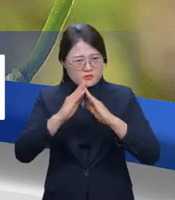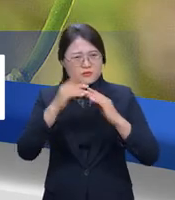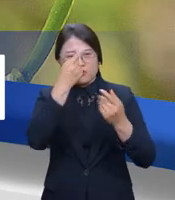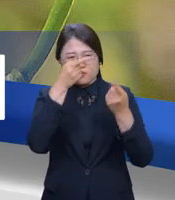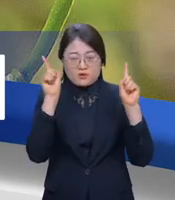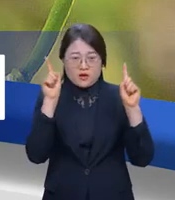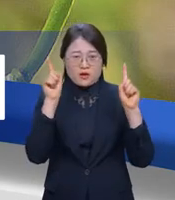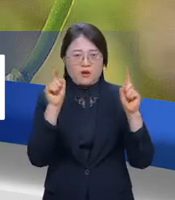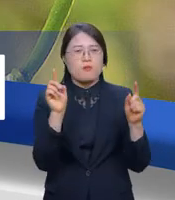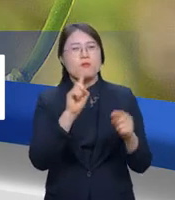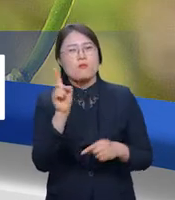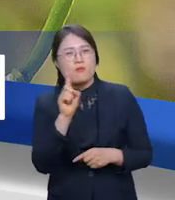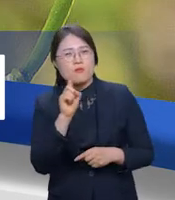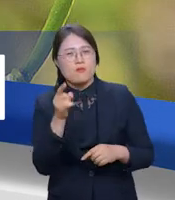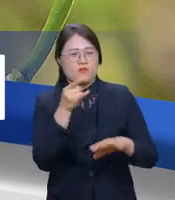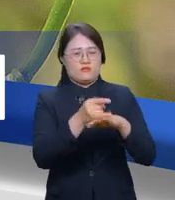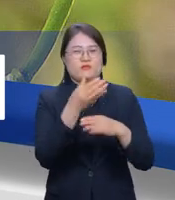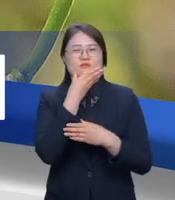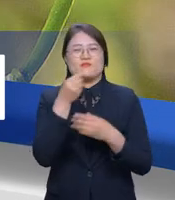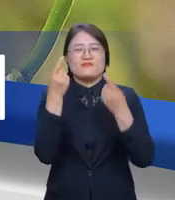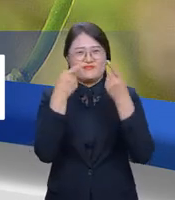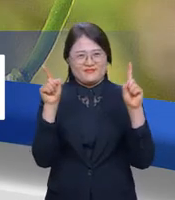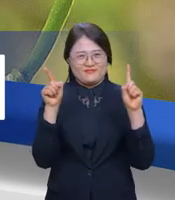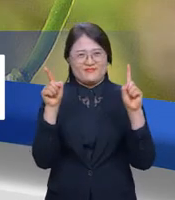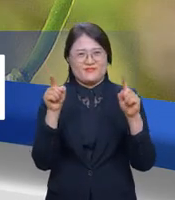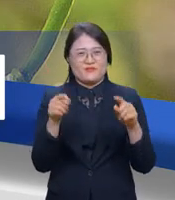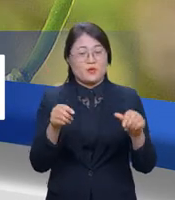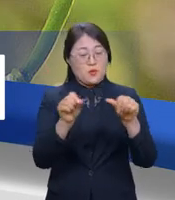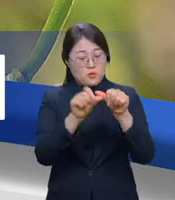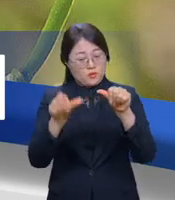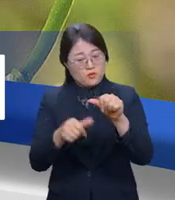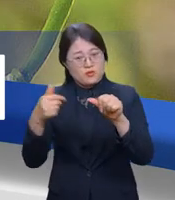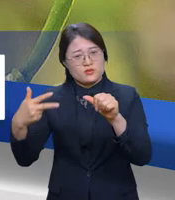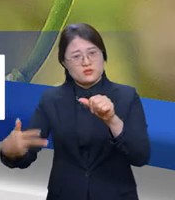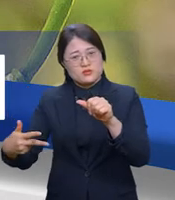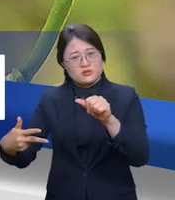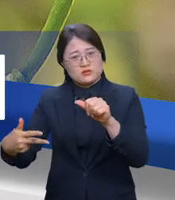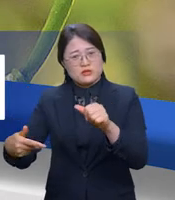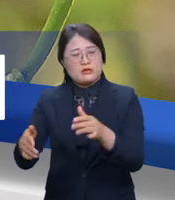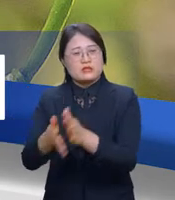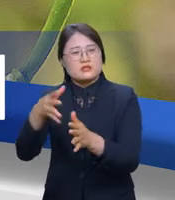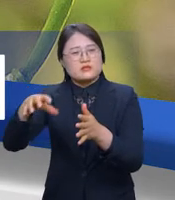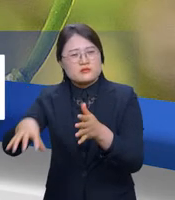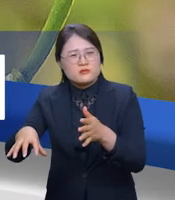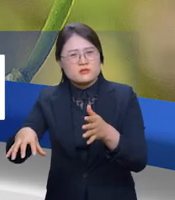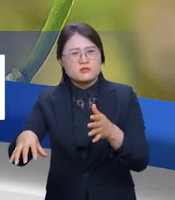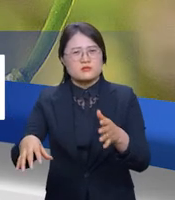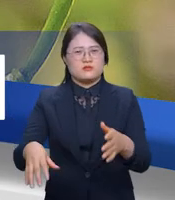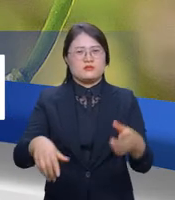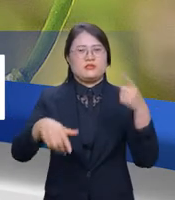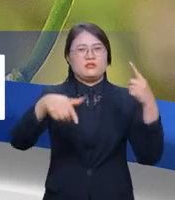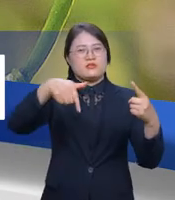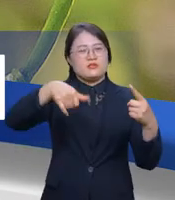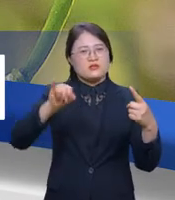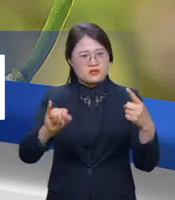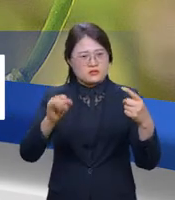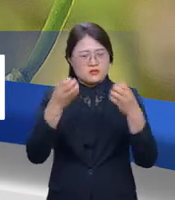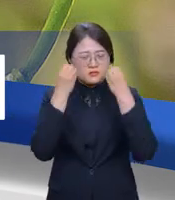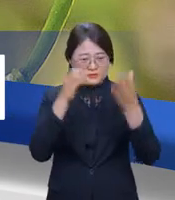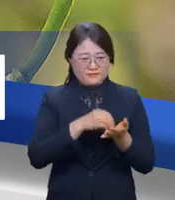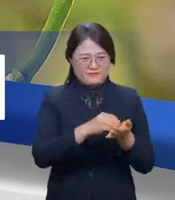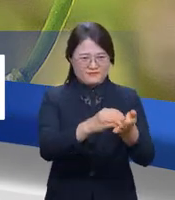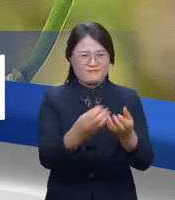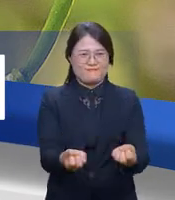있습니다. 바로 의왕복지대학인데요. 5월 7일 시청 대회의실에서 이 의왕복지대학의